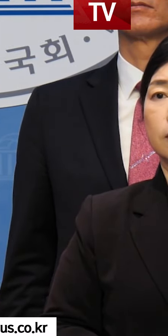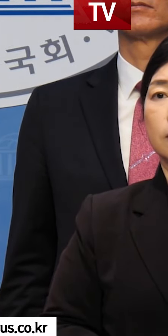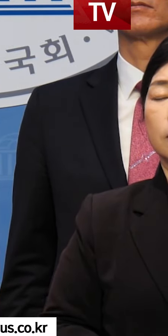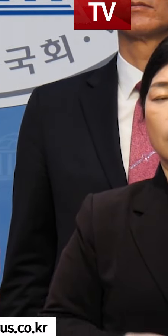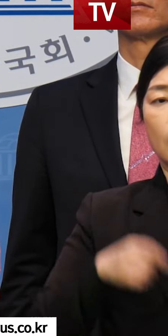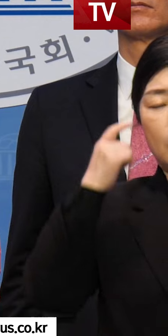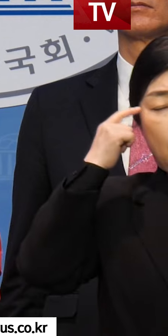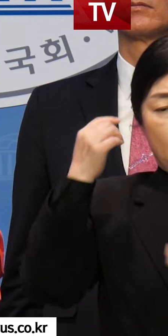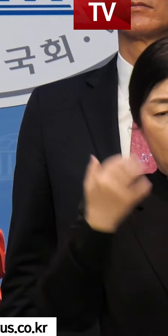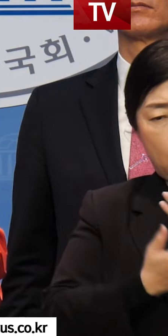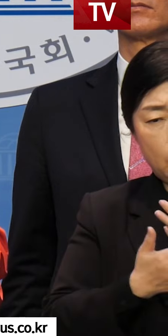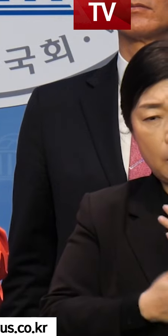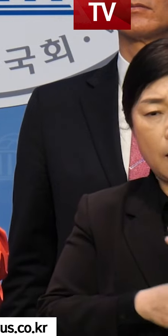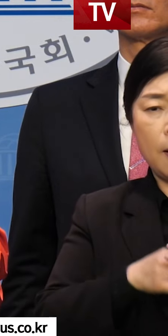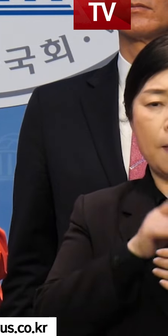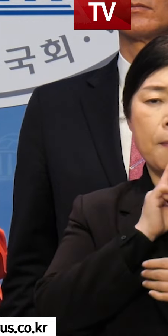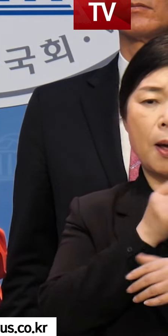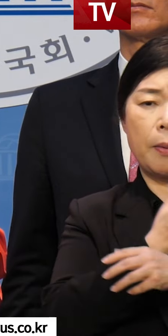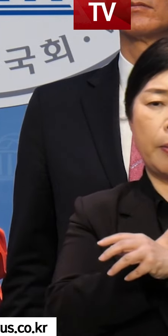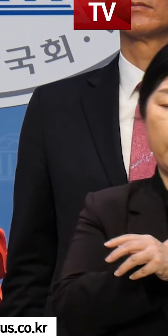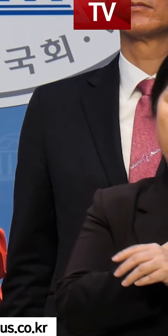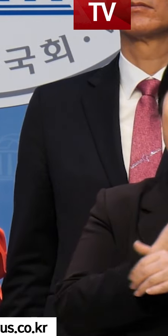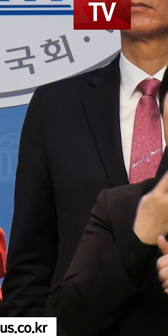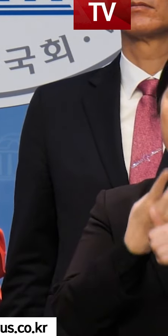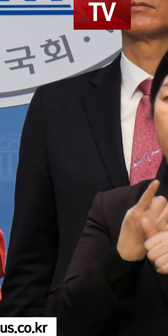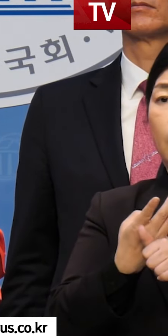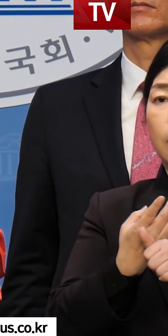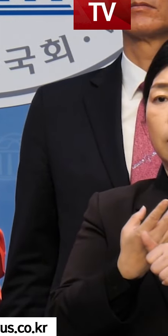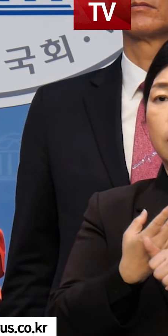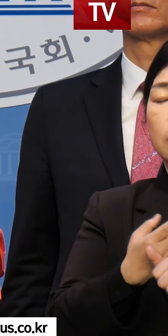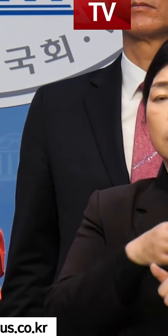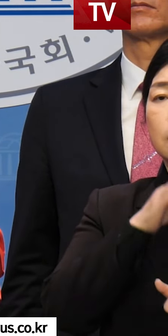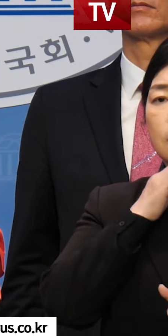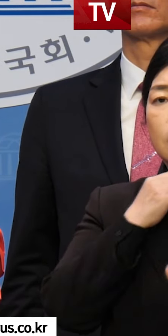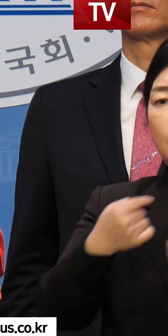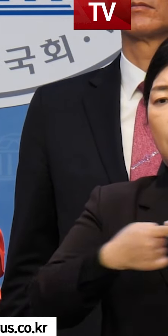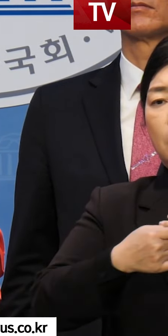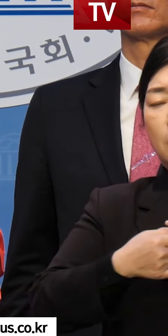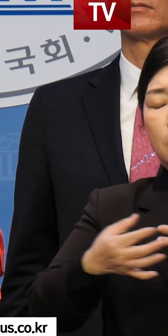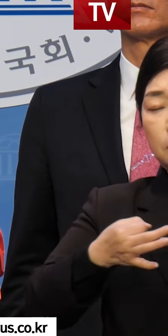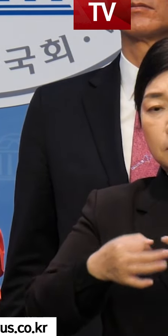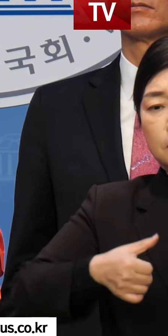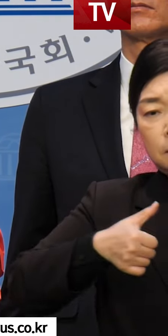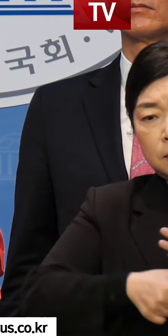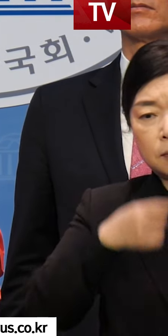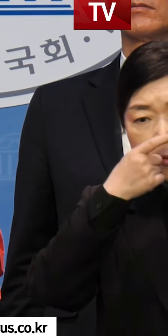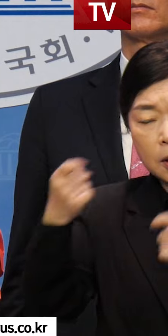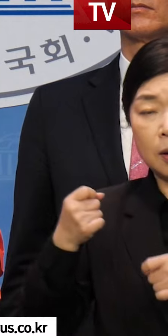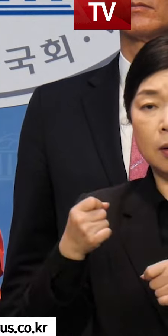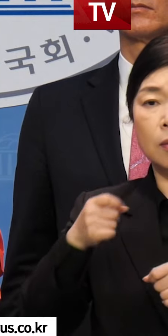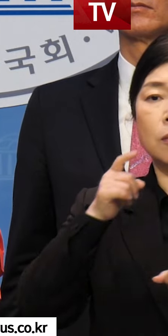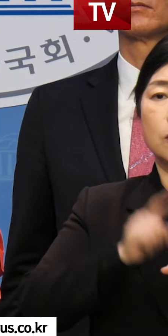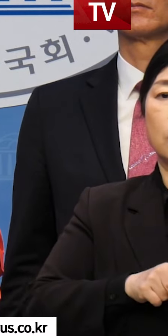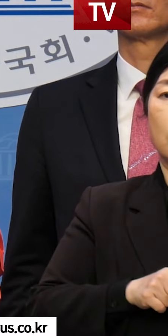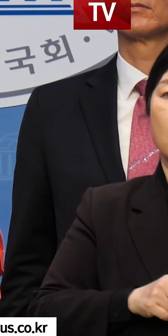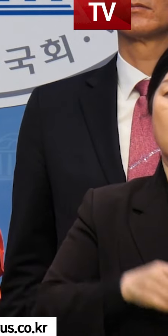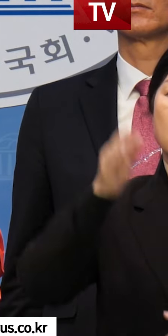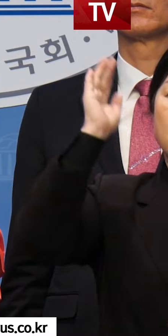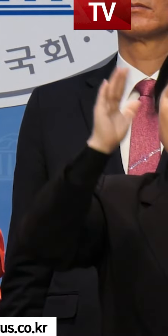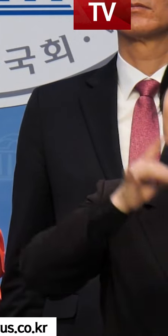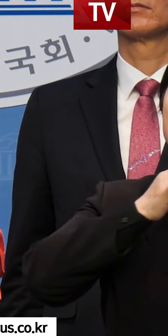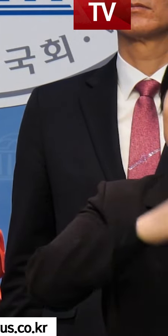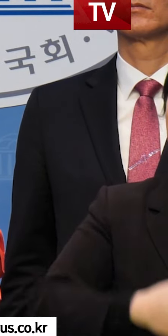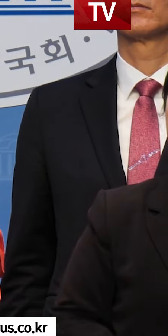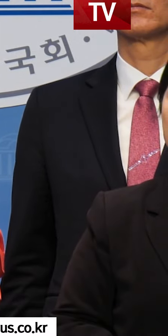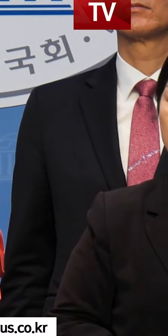교묘한 말장난과 매표성 포퓰리즘으로 세상을 어지럽게 할 뿐입니다.